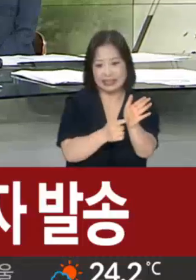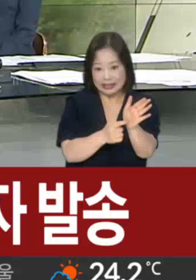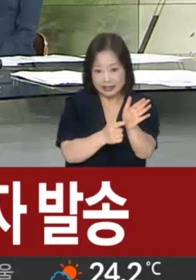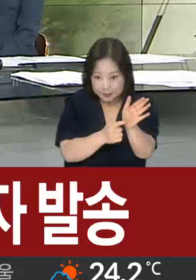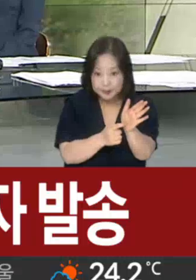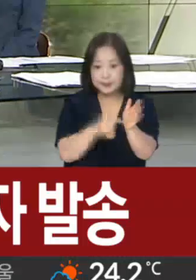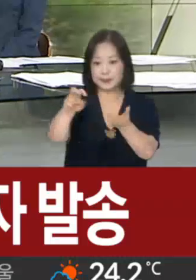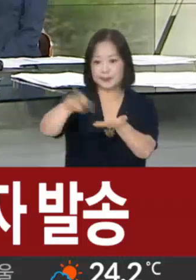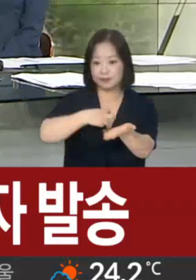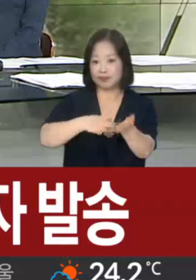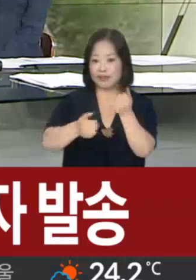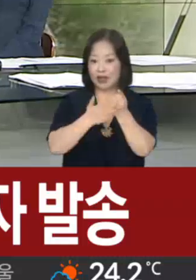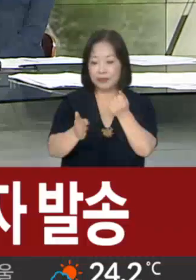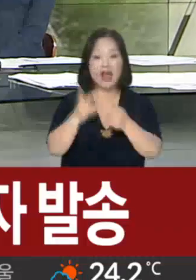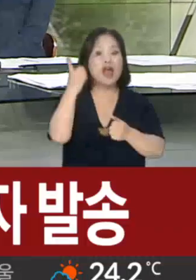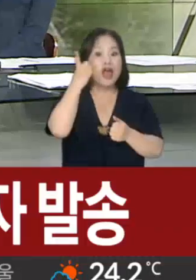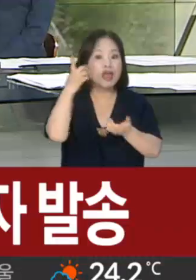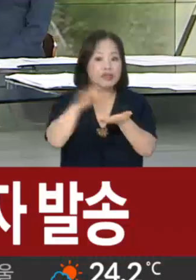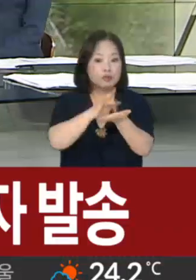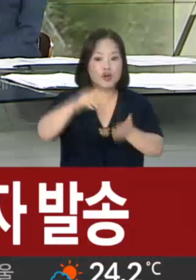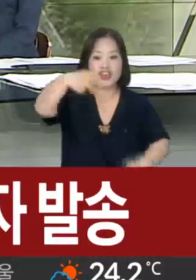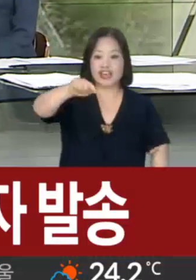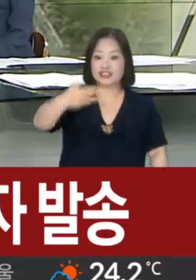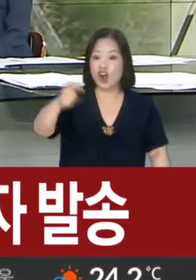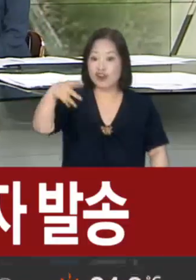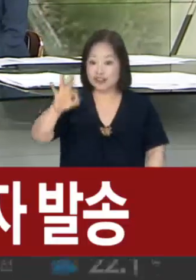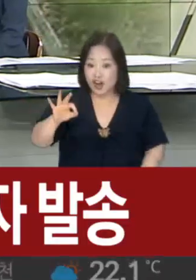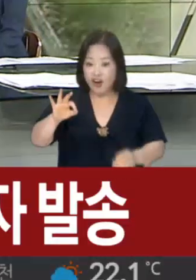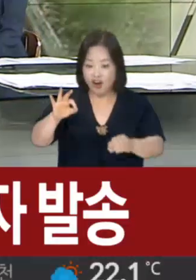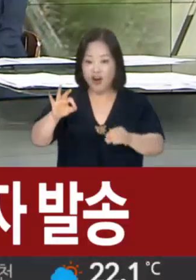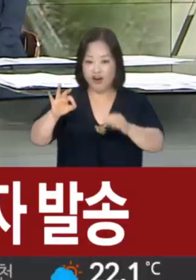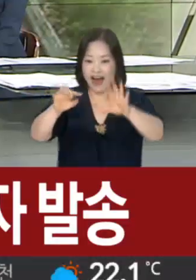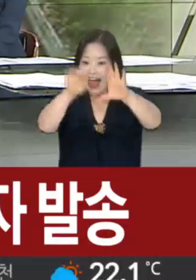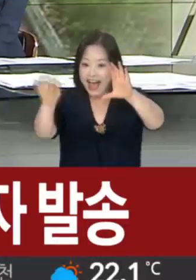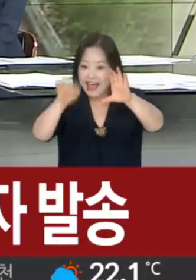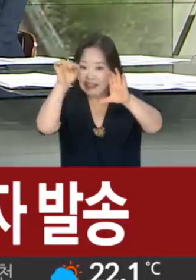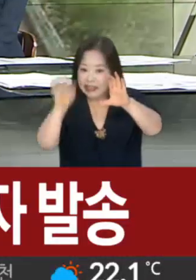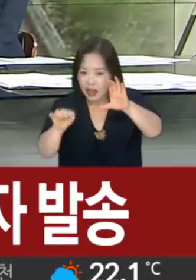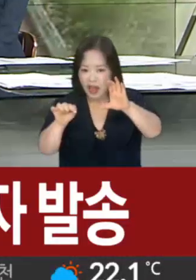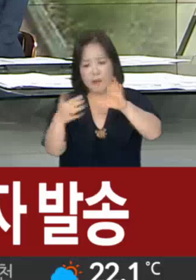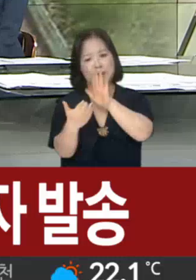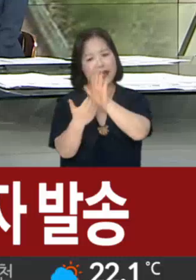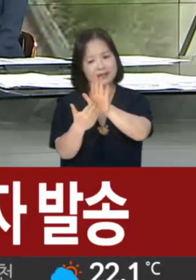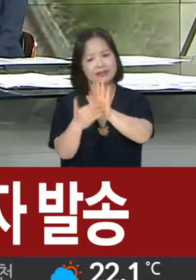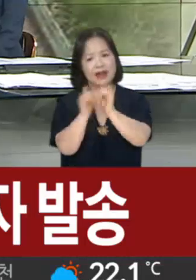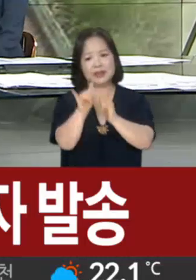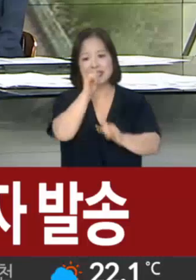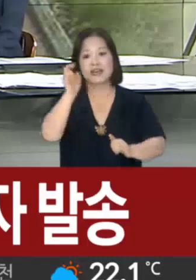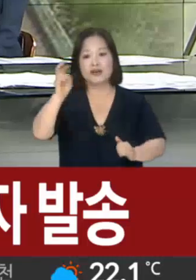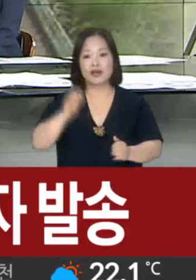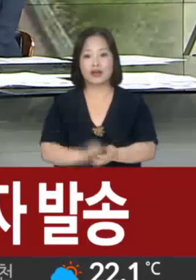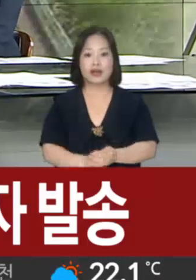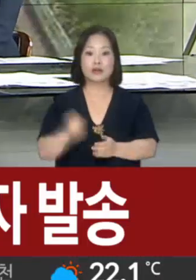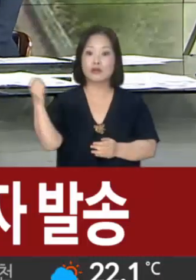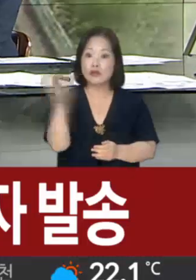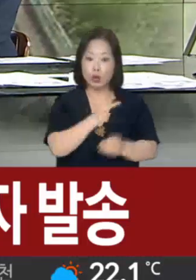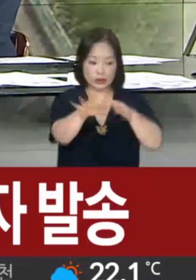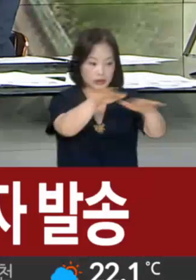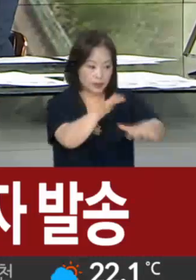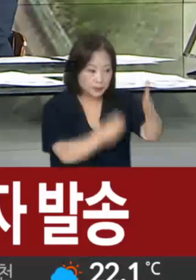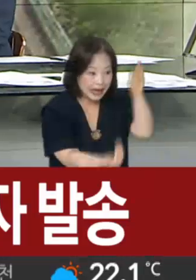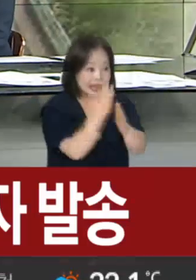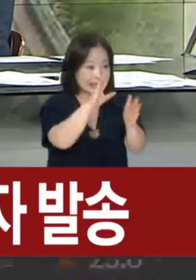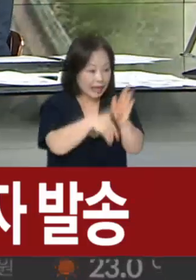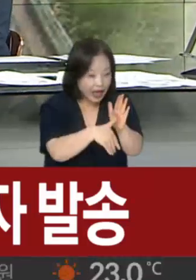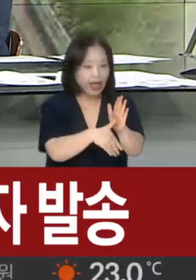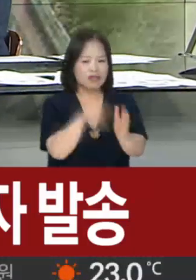때문에 네. 이걸 뭐 핸드폰 설정이 그렇게 되신 분들은 안 받으신 분도 있겠습니다. 예. 예. 그리고 또 지진이 발생했을 때